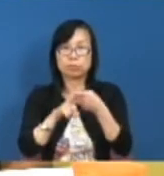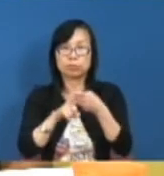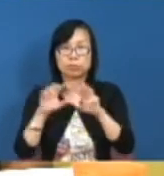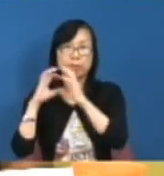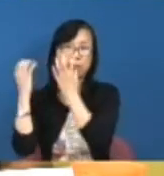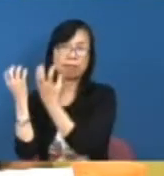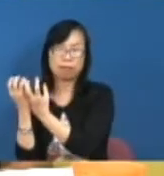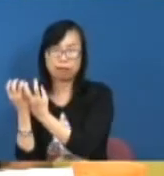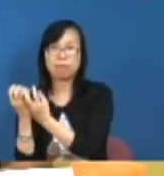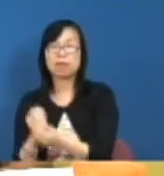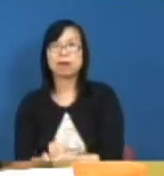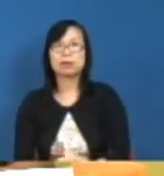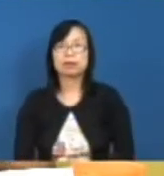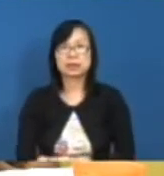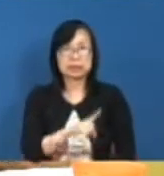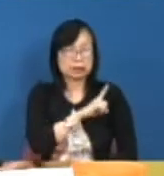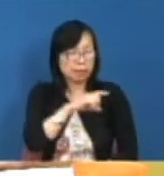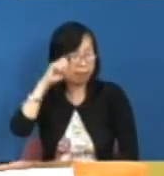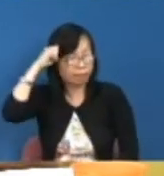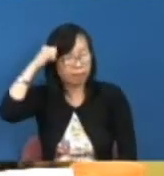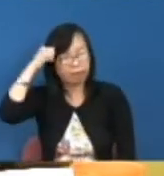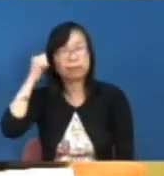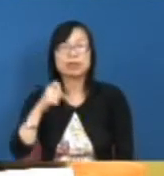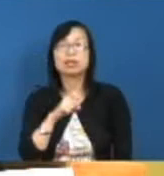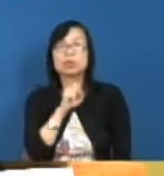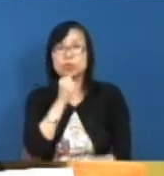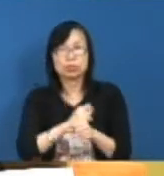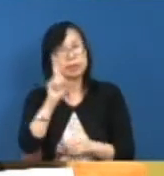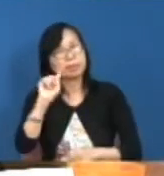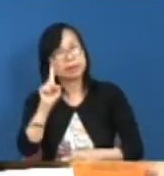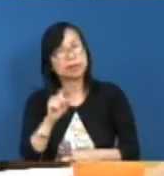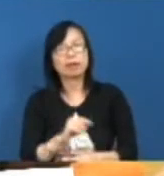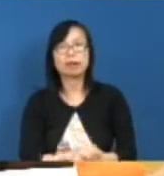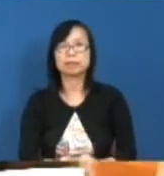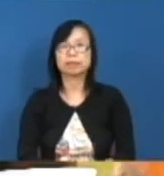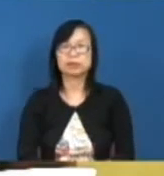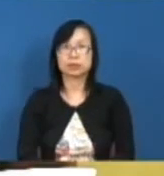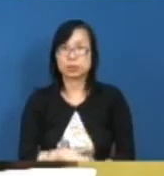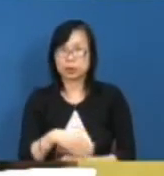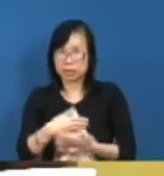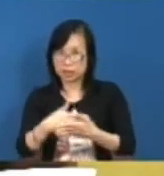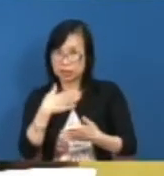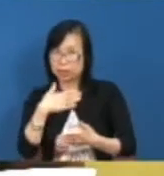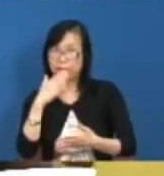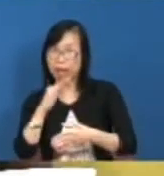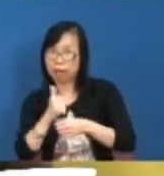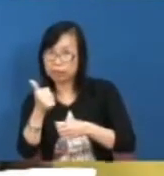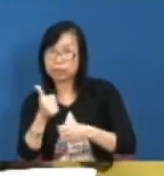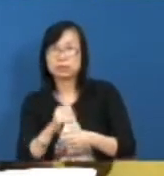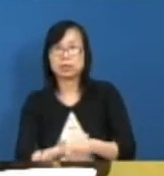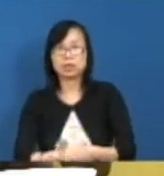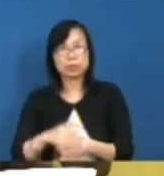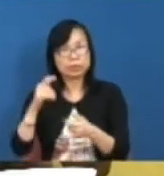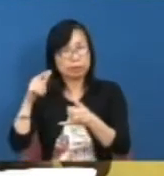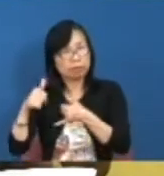下。你做過乜嘢先？有做過乜嘢係原本係啱嘅？嗰個人跟住你去